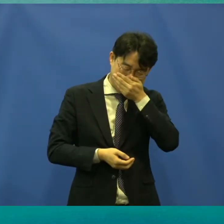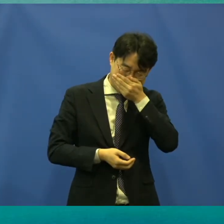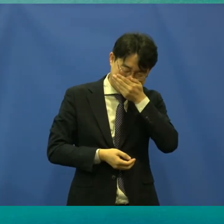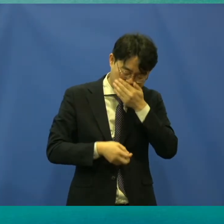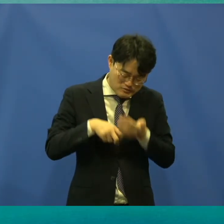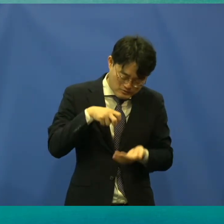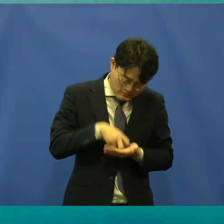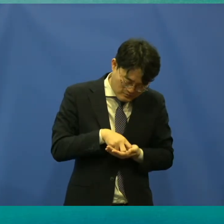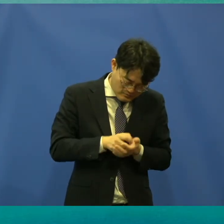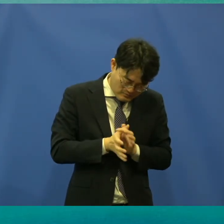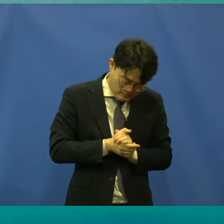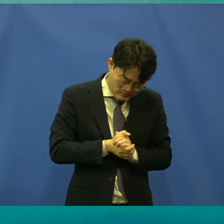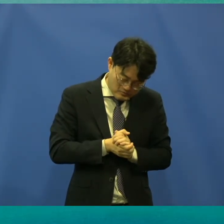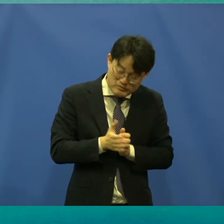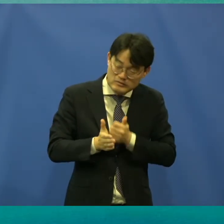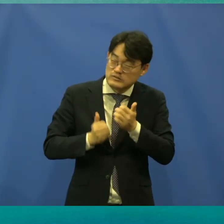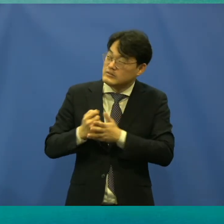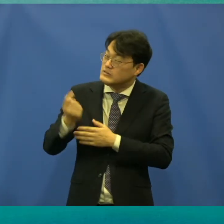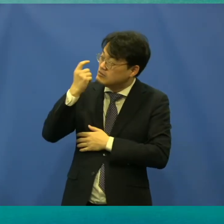몰입도 100%.